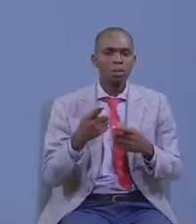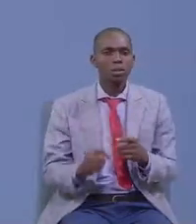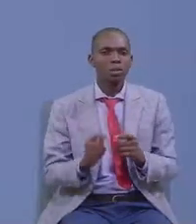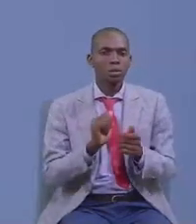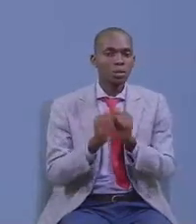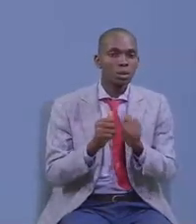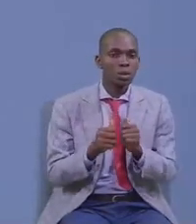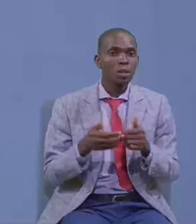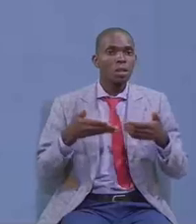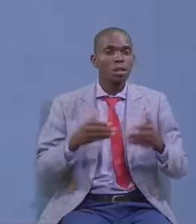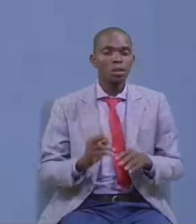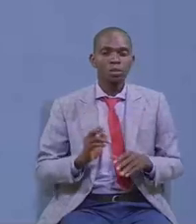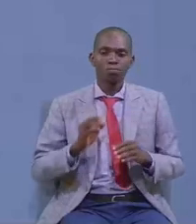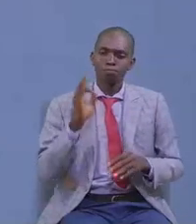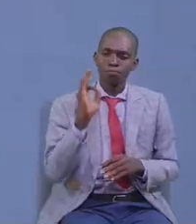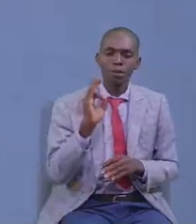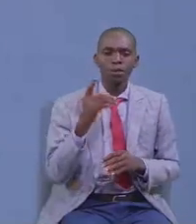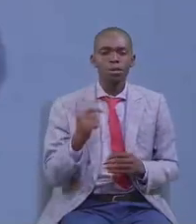Prêchons la parole.